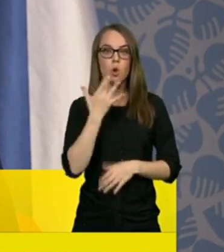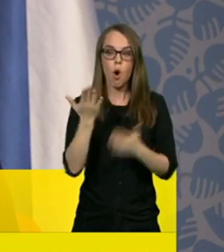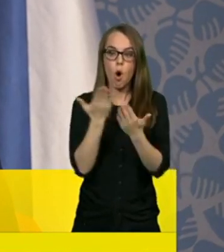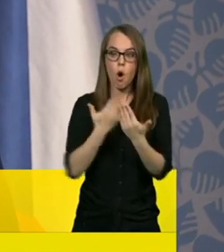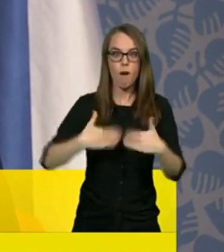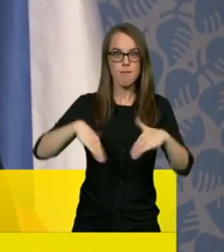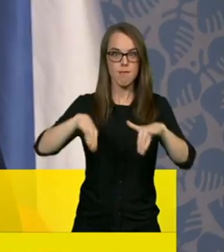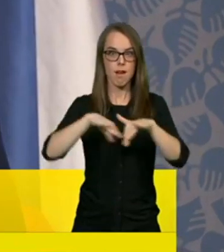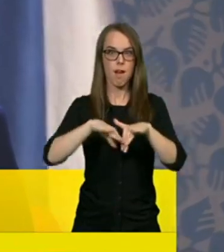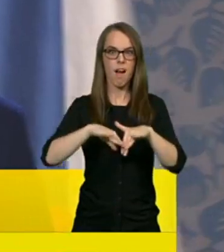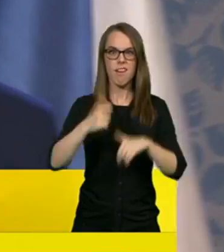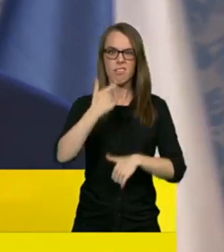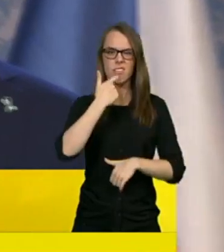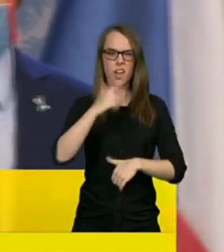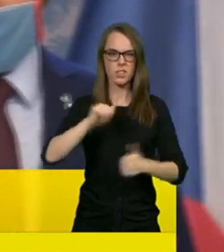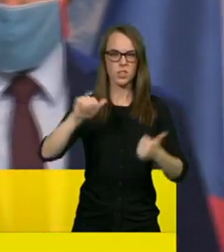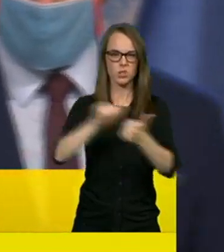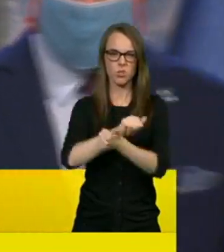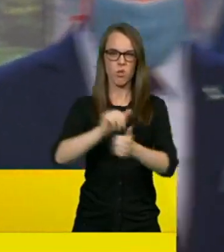Pokud jde o